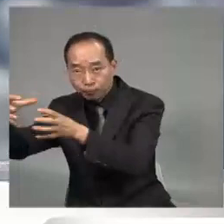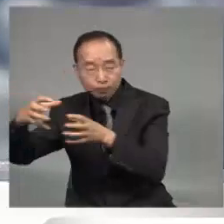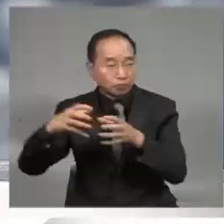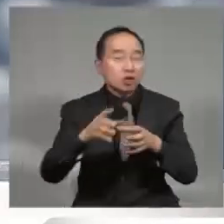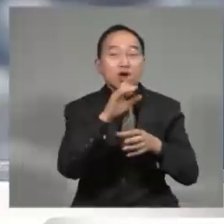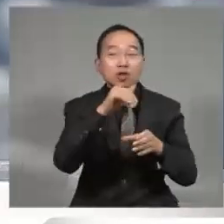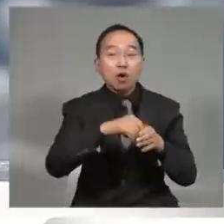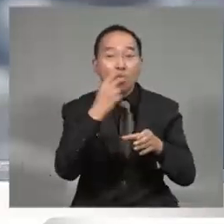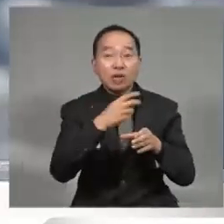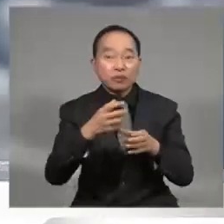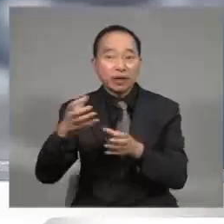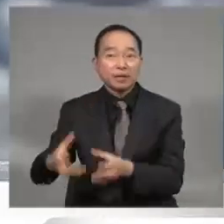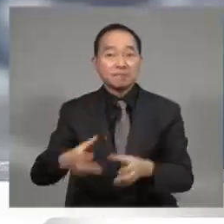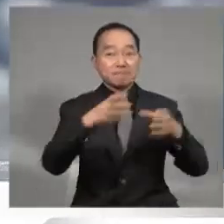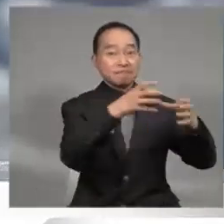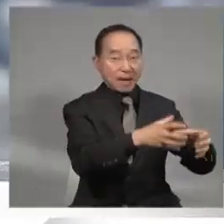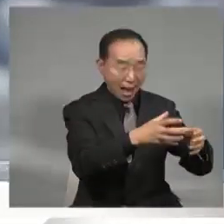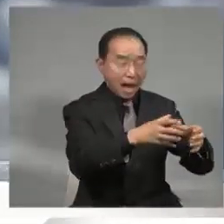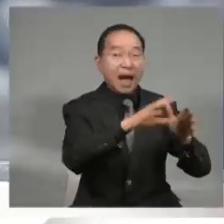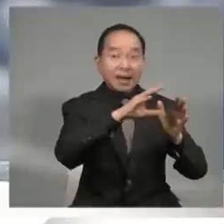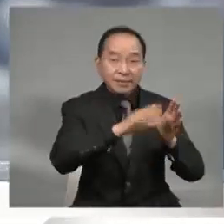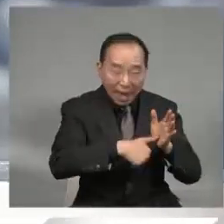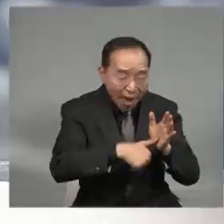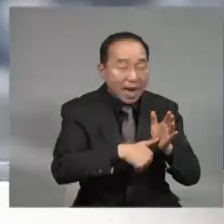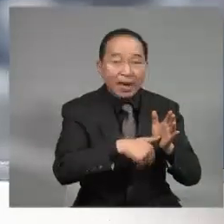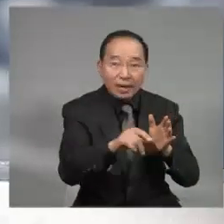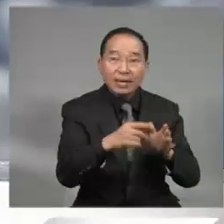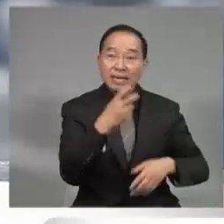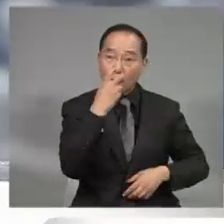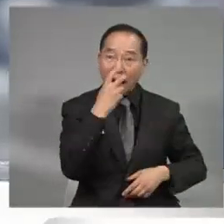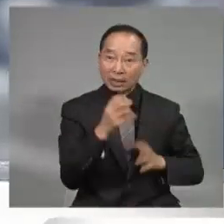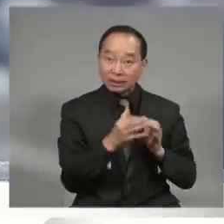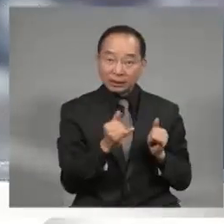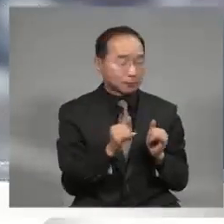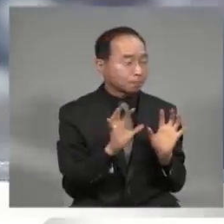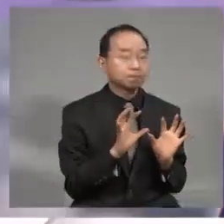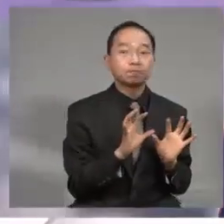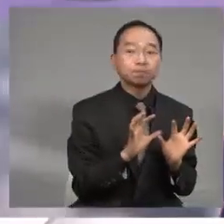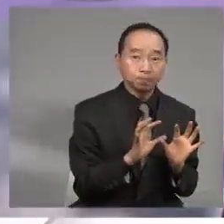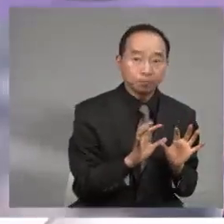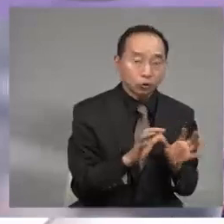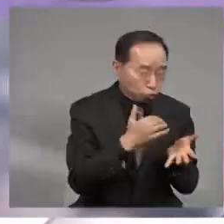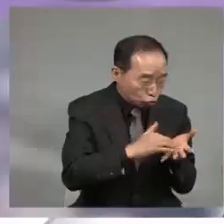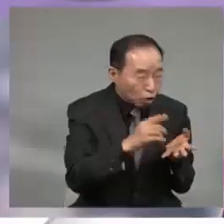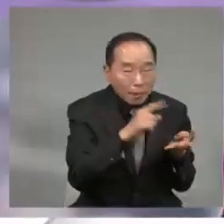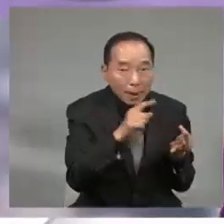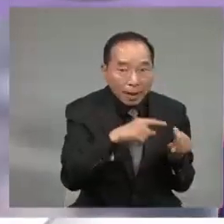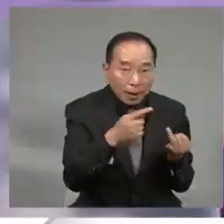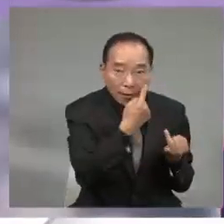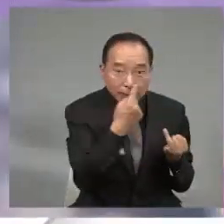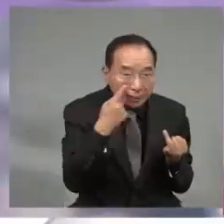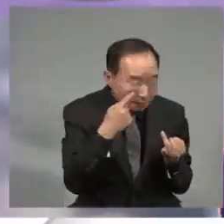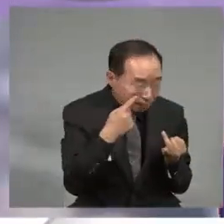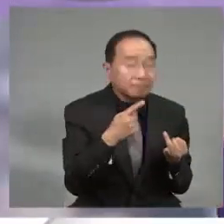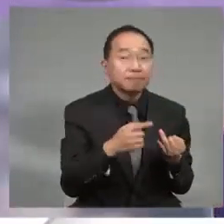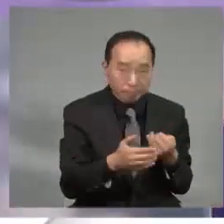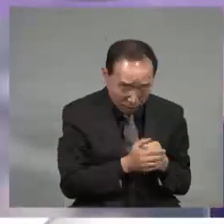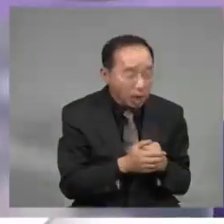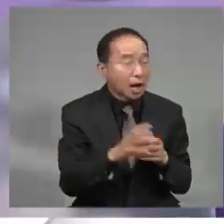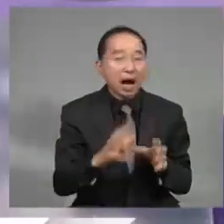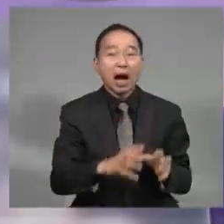교섭단체 구성정당 추천 참관인의 입회하에 회송용 봉투의 수량을 확인하고 또 등기우편으로